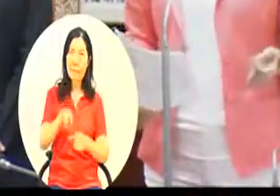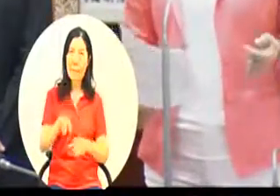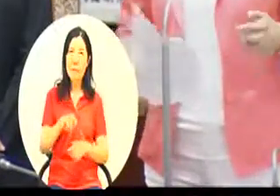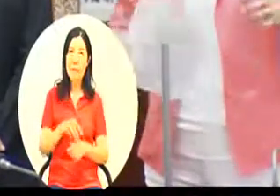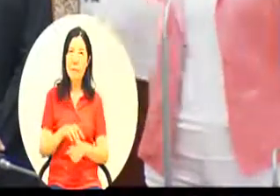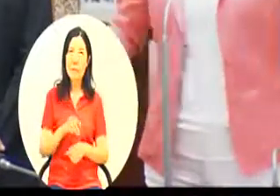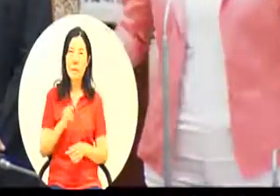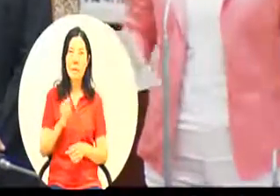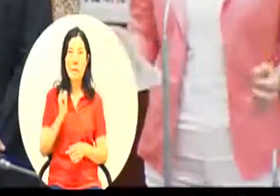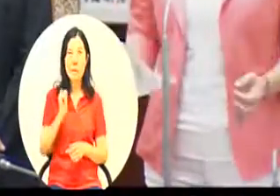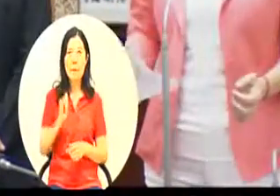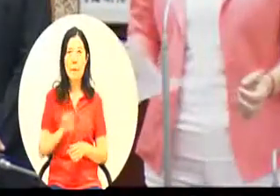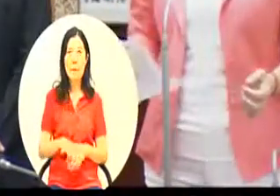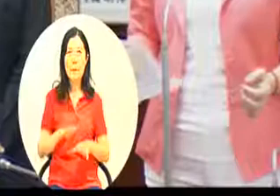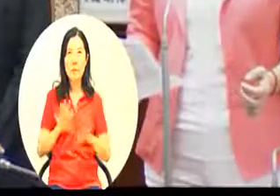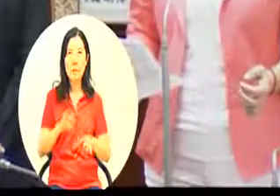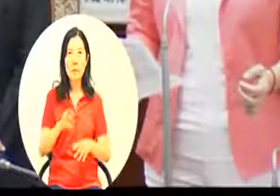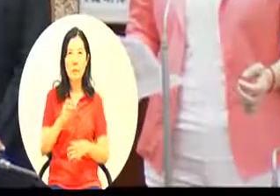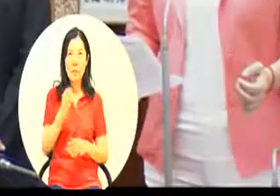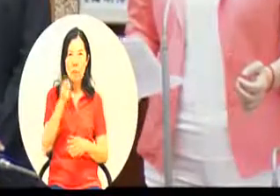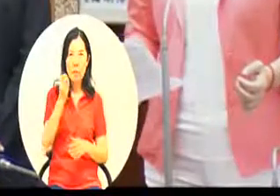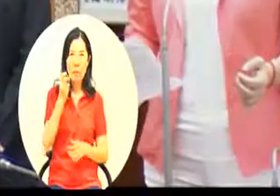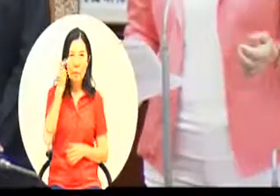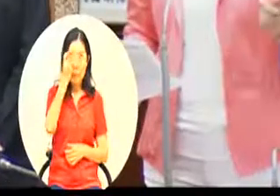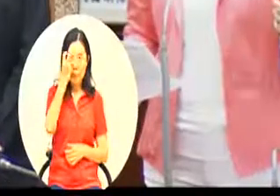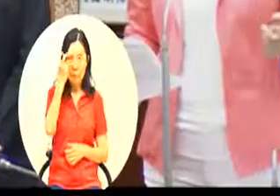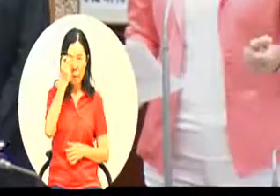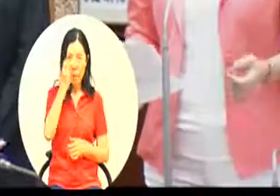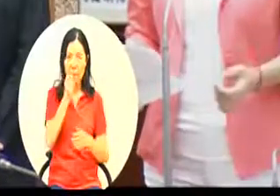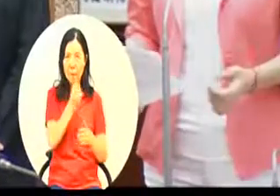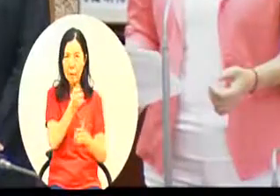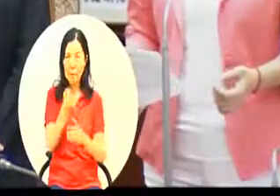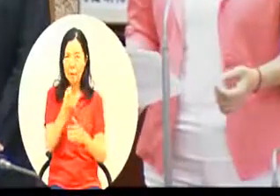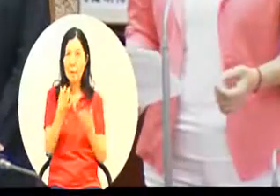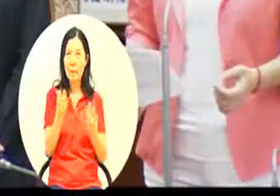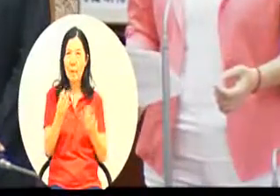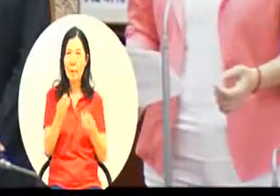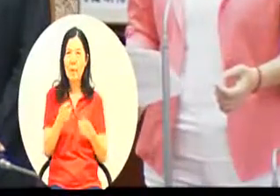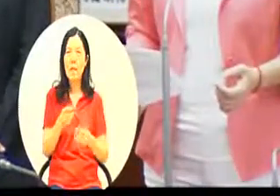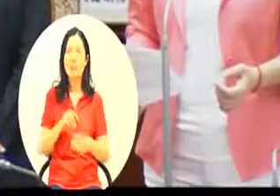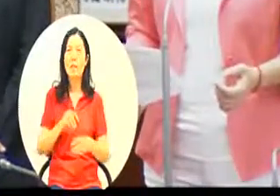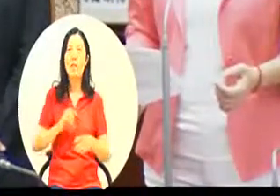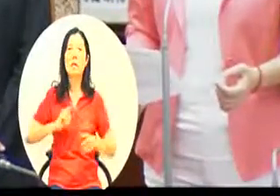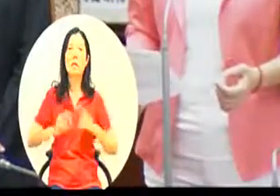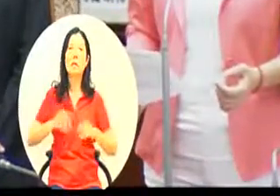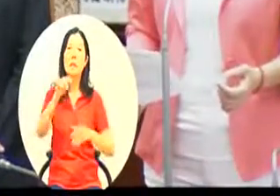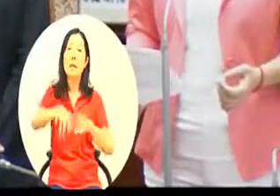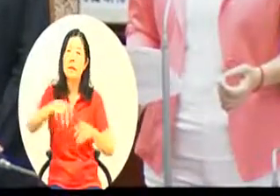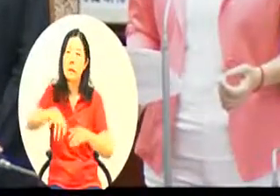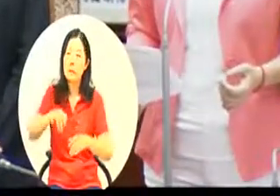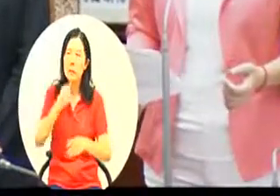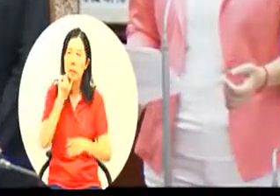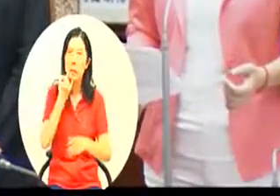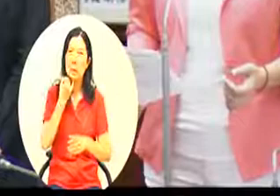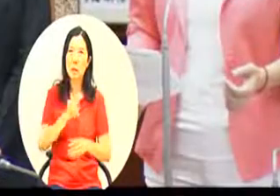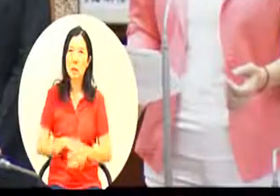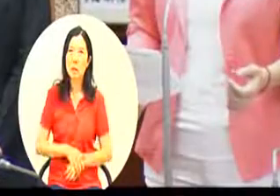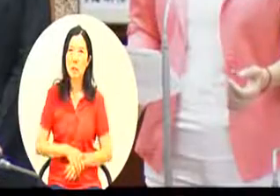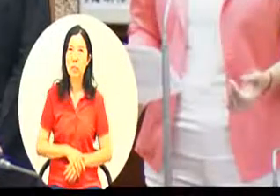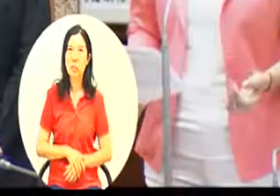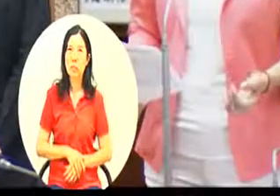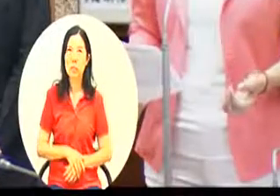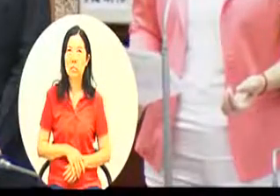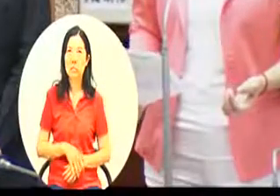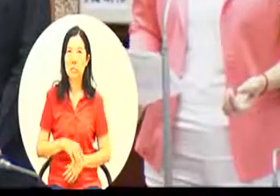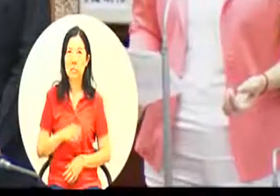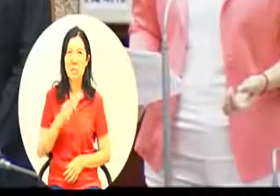是没有管制，人家随意去挖都可以呢，这不是让台